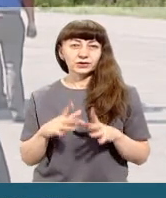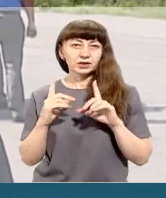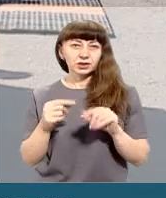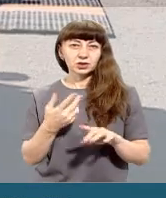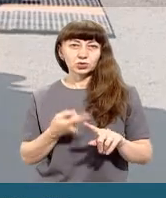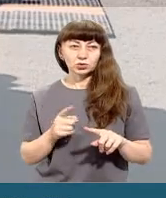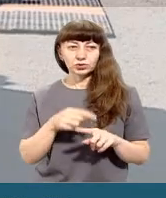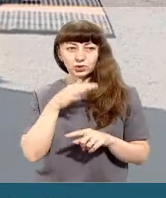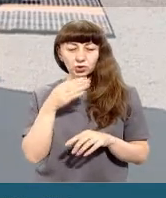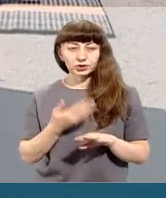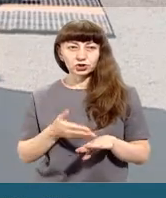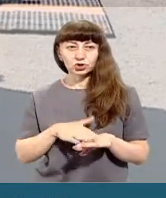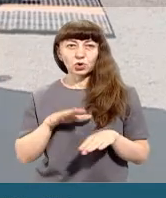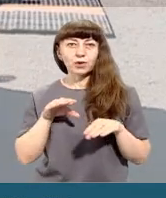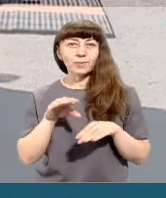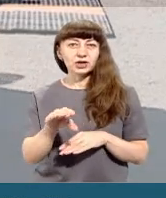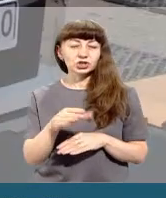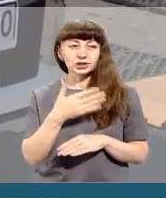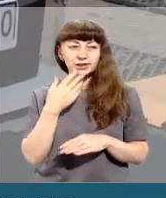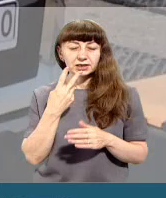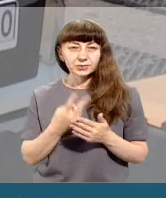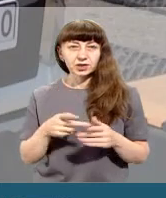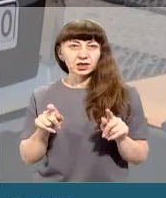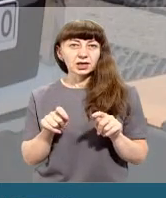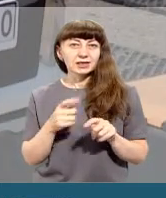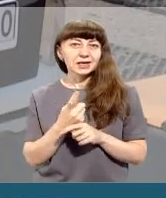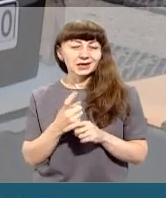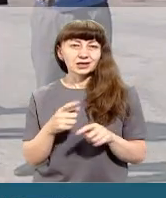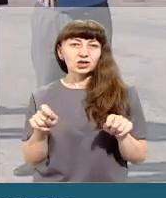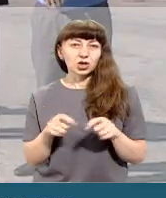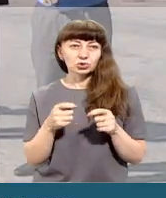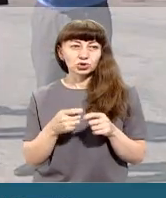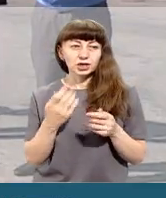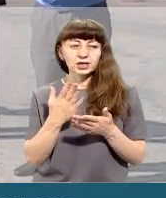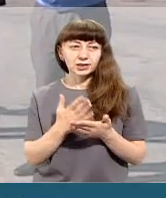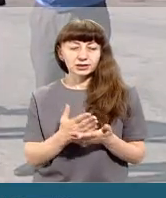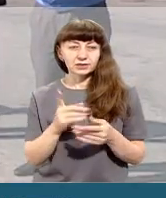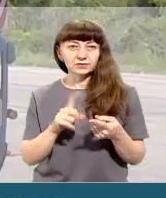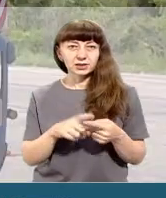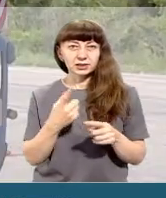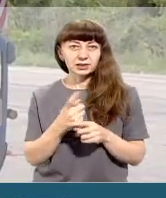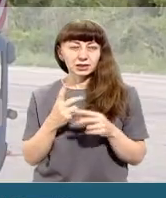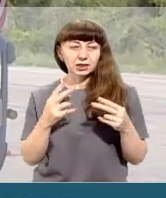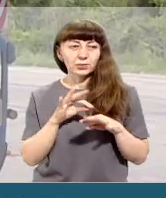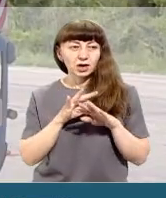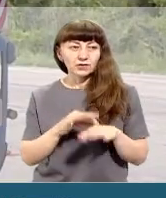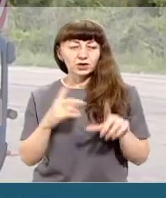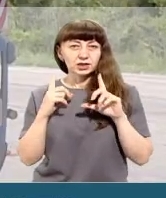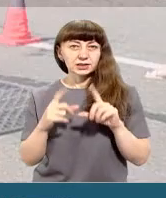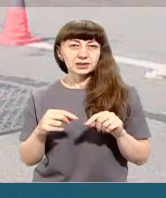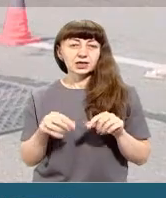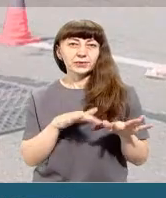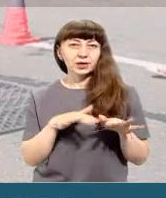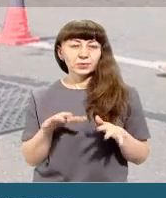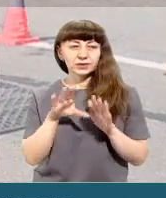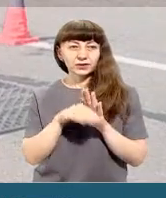больших грузов. Несмотря на ограничения, количество правонарушений не уменьшается. В связи с этим на дорогах региона проводятся выездные